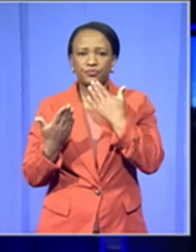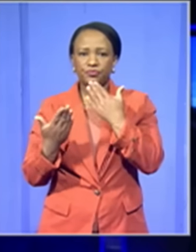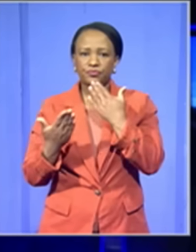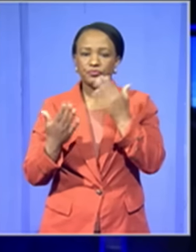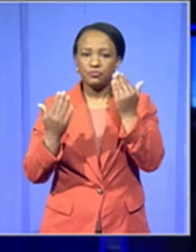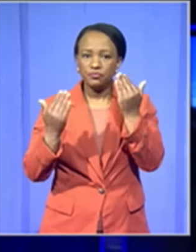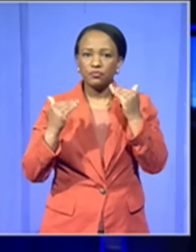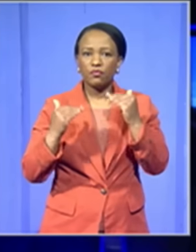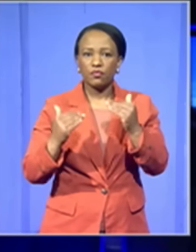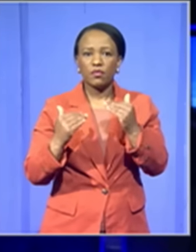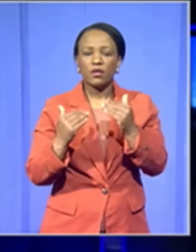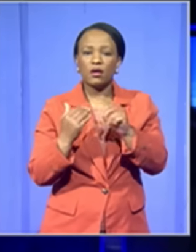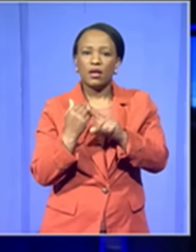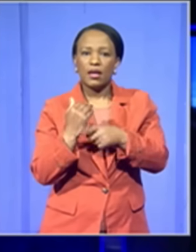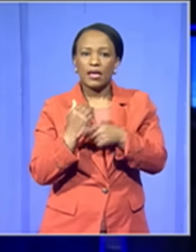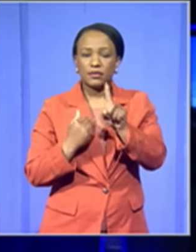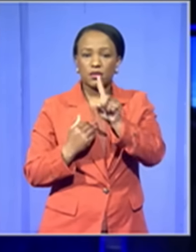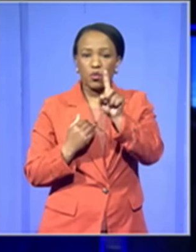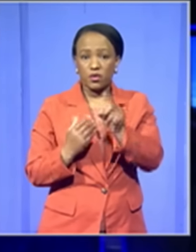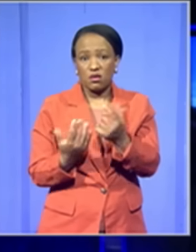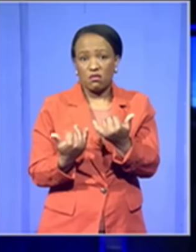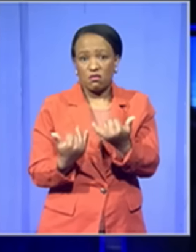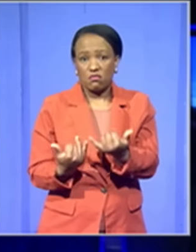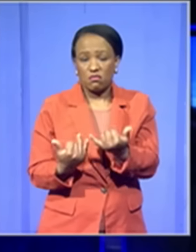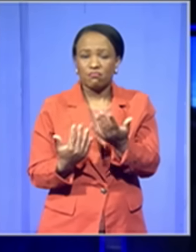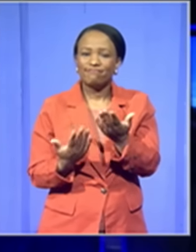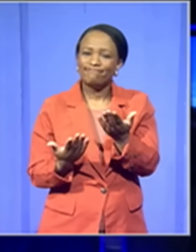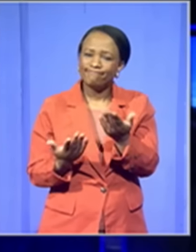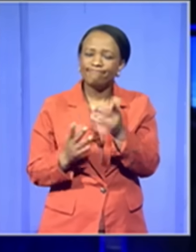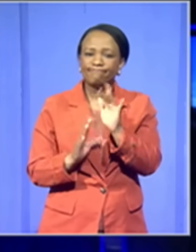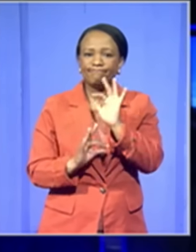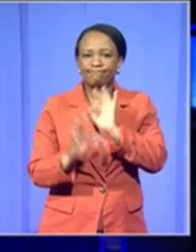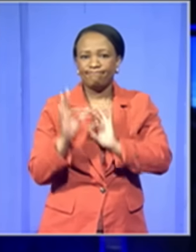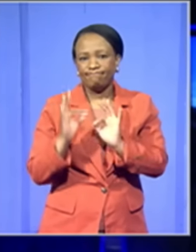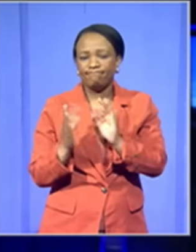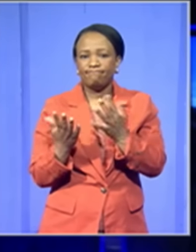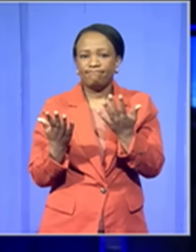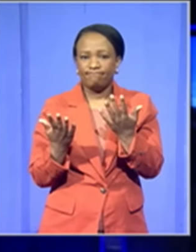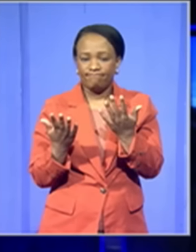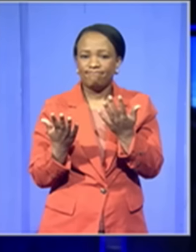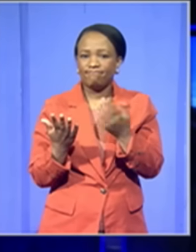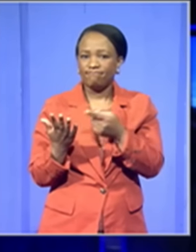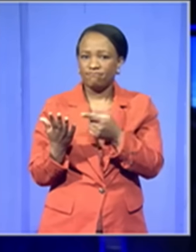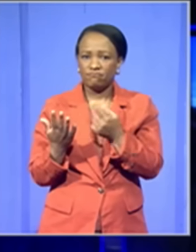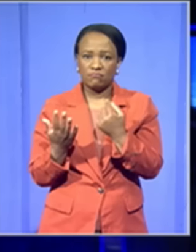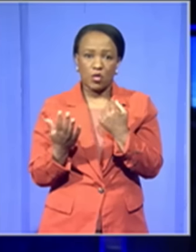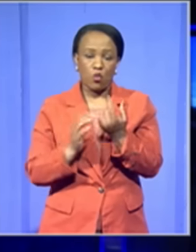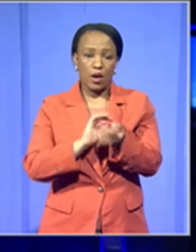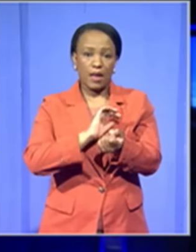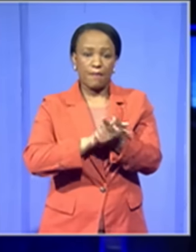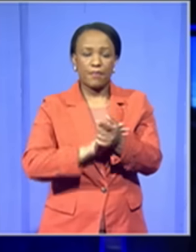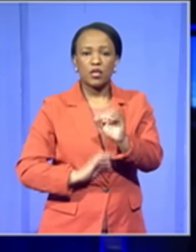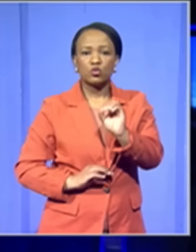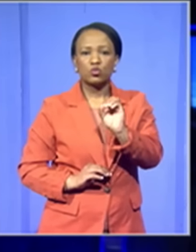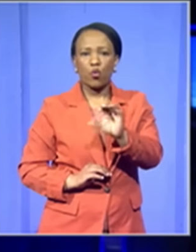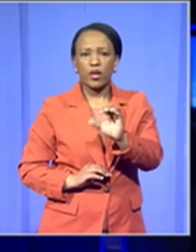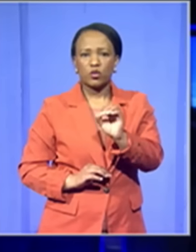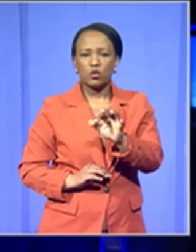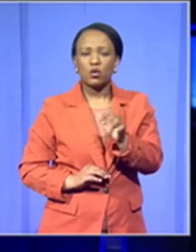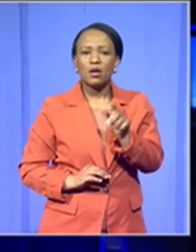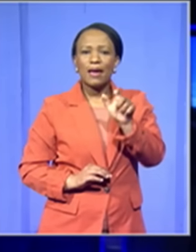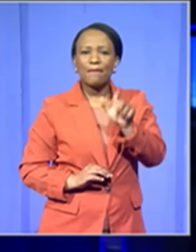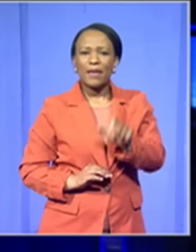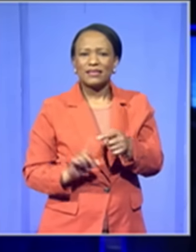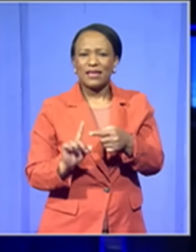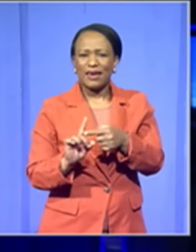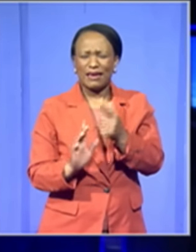re phethela puisano ya rona mme Phala ha o ka hlalosa fela mohlomong gore na re shebile jalo ke tsalo e tshatswa e tsahala mane so wetho mo teng ho lang wa bulawa motho ka